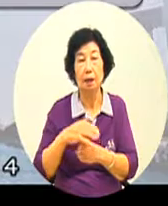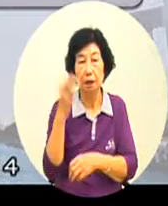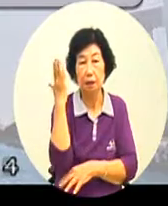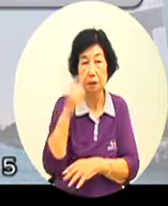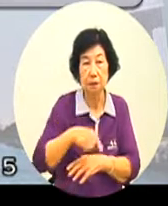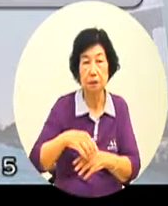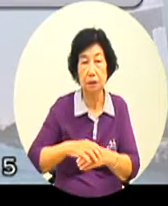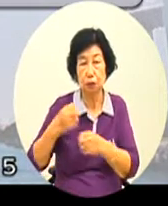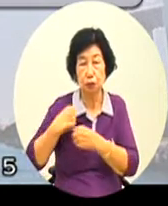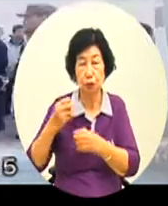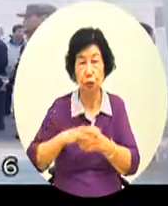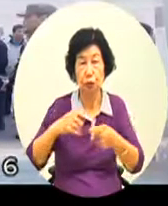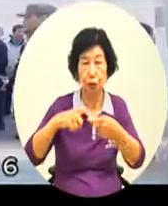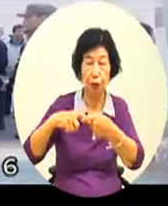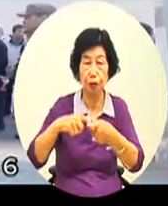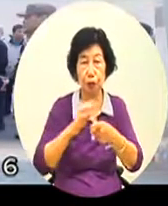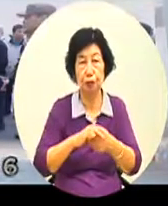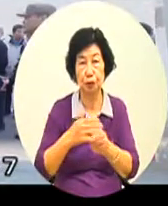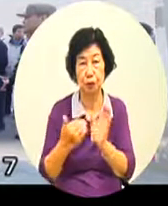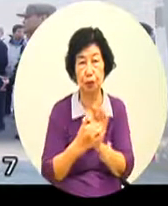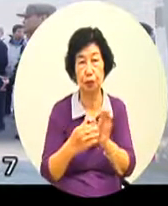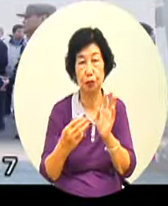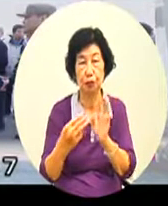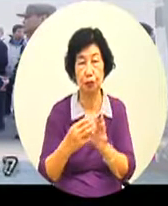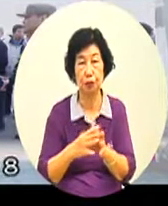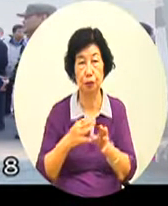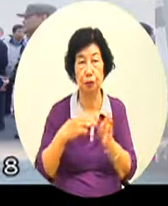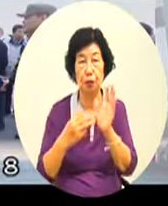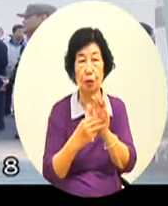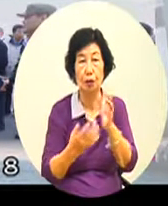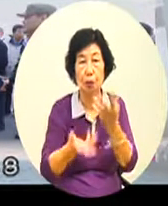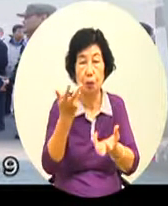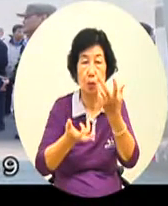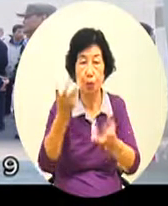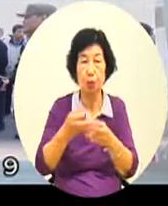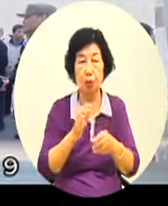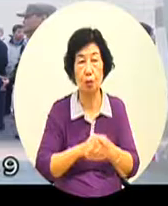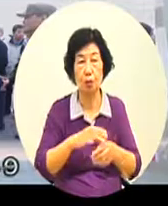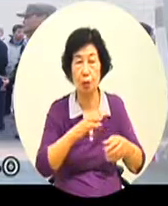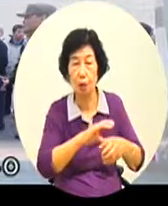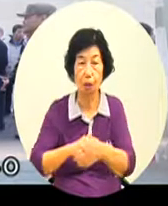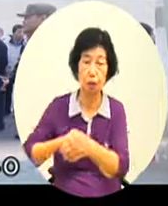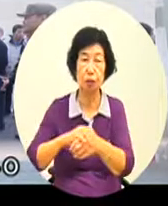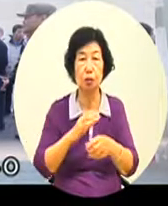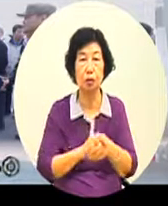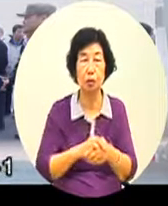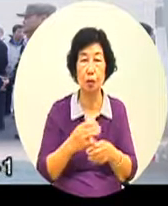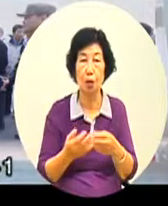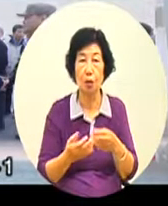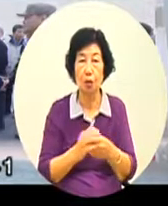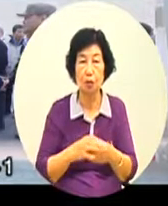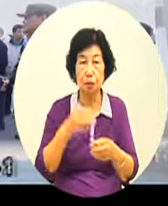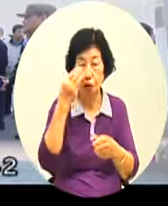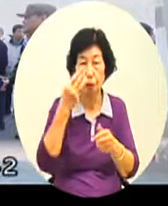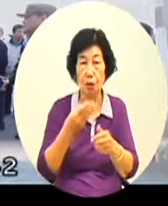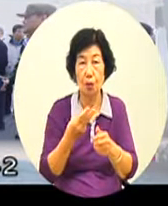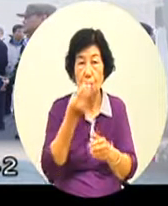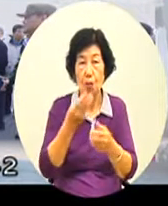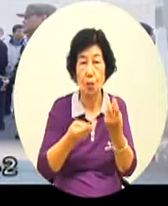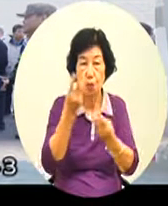能方面，第一个，协调国军支援本市涵害救灾，于今年的1、2月份的时